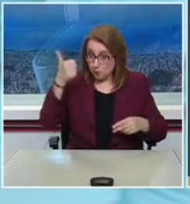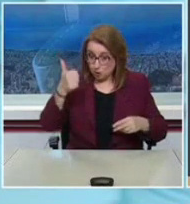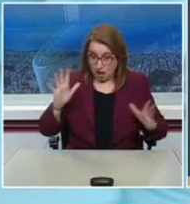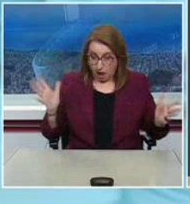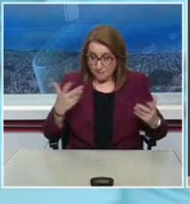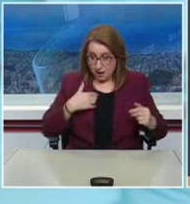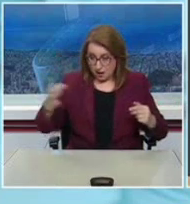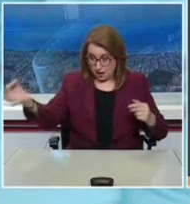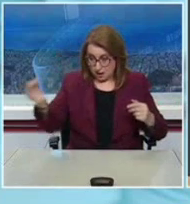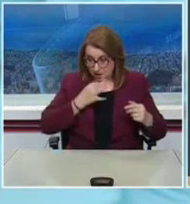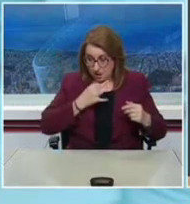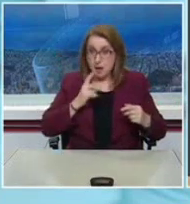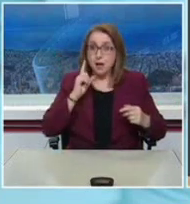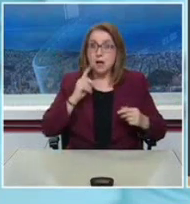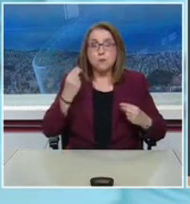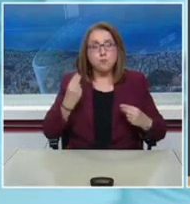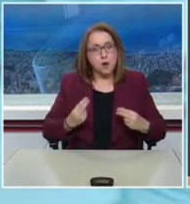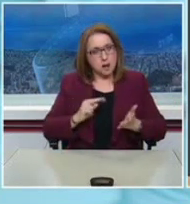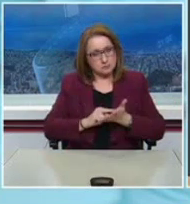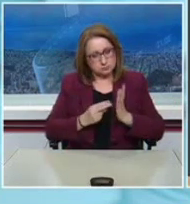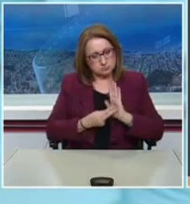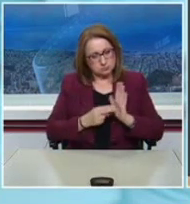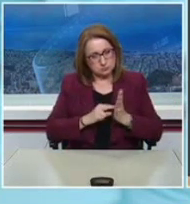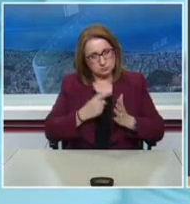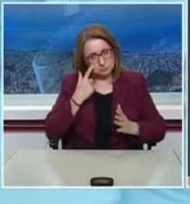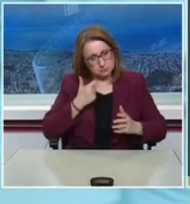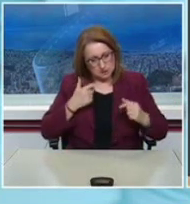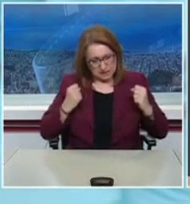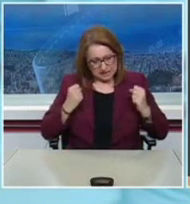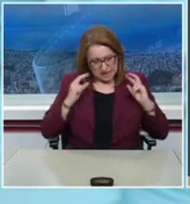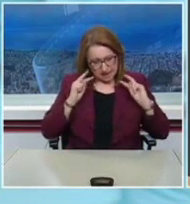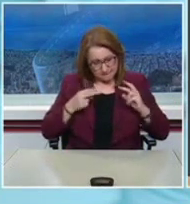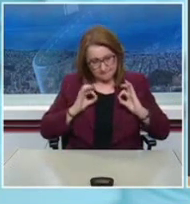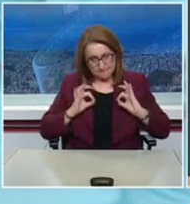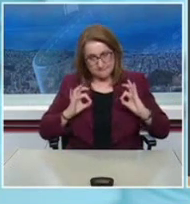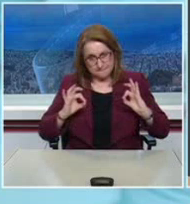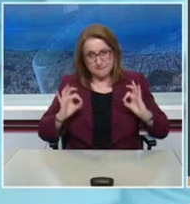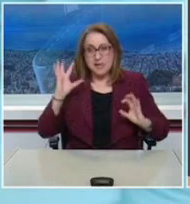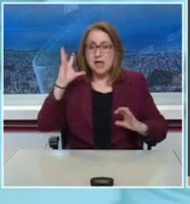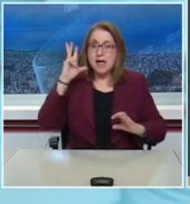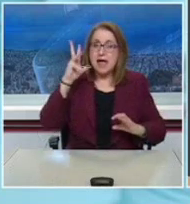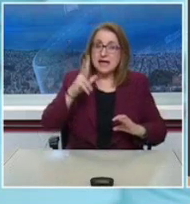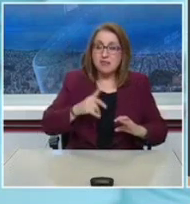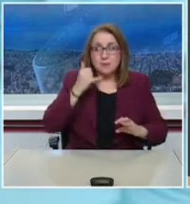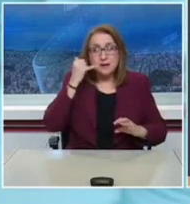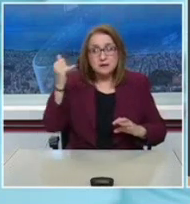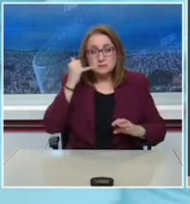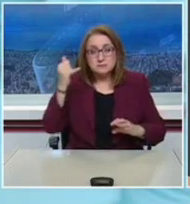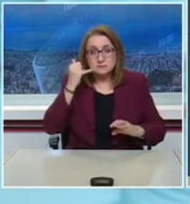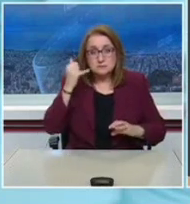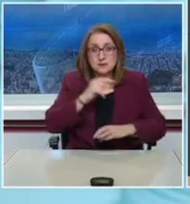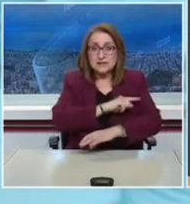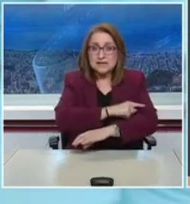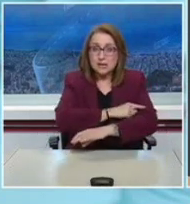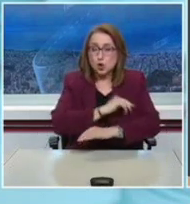σας σε συνεργασία πάντα με τον γιατρό σας. Χρειάζεται τακτική και καθημερινή, κατά προτίμηση, επικοινωνία με